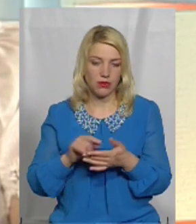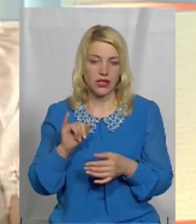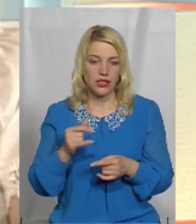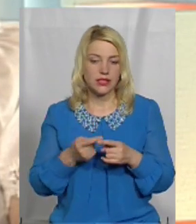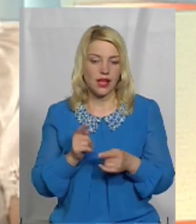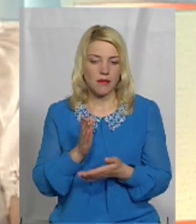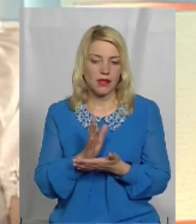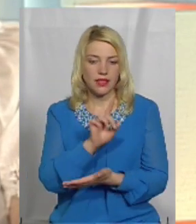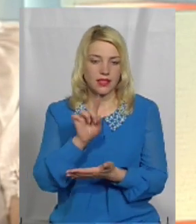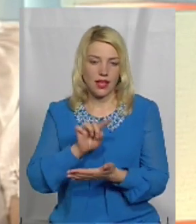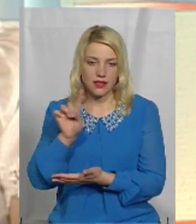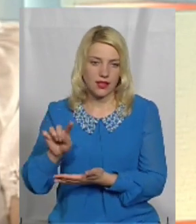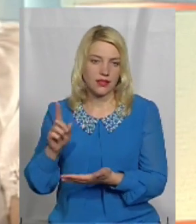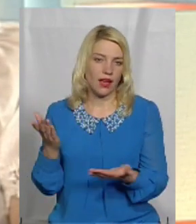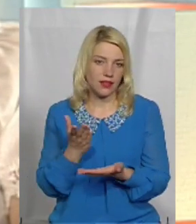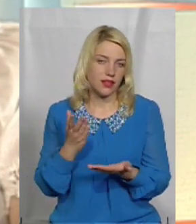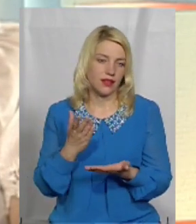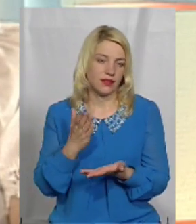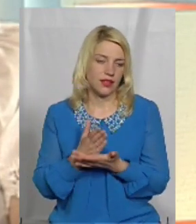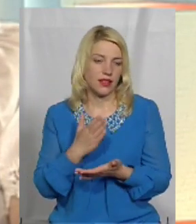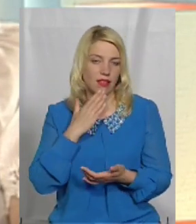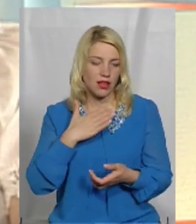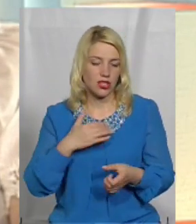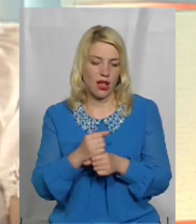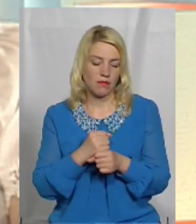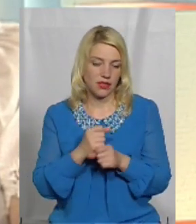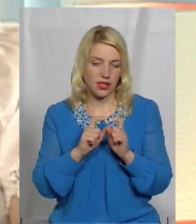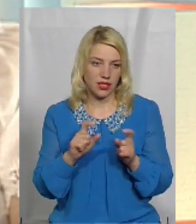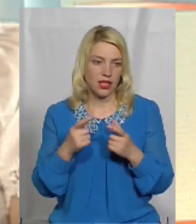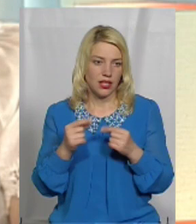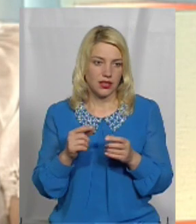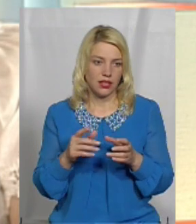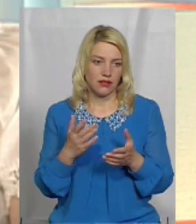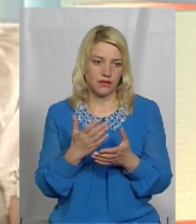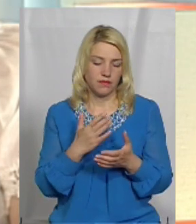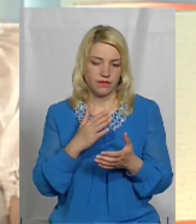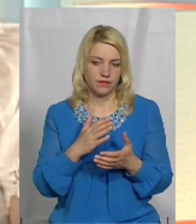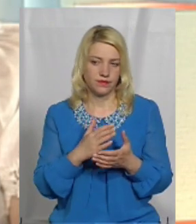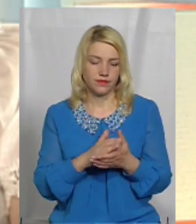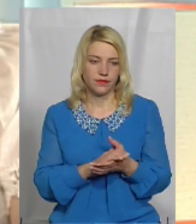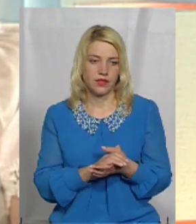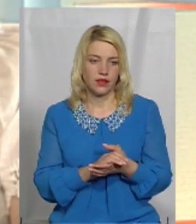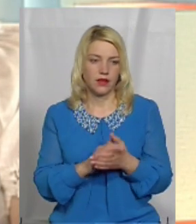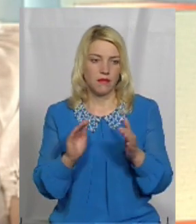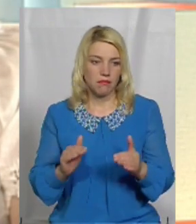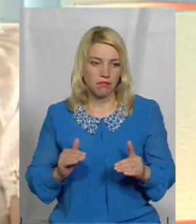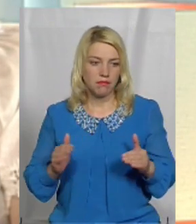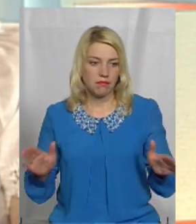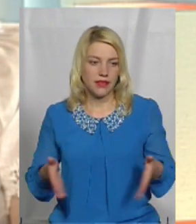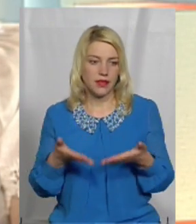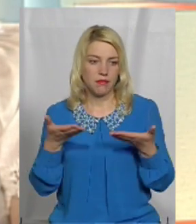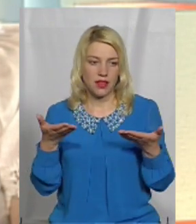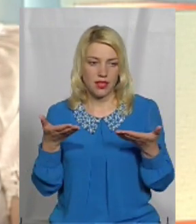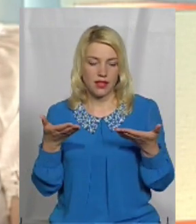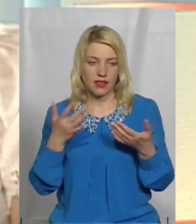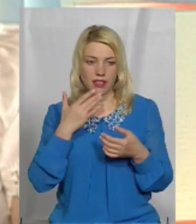це є питання, які і наша аптечна, так би мовити, спільнота піднімала